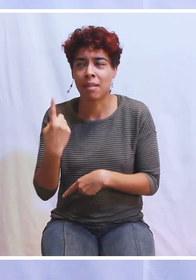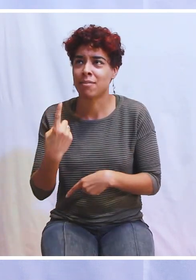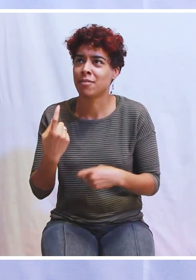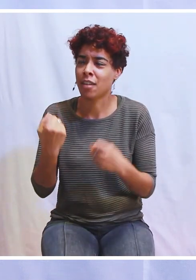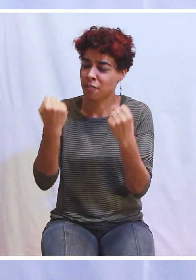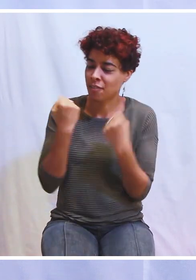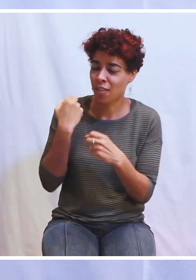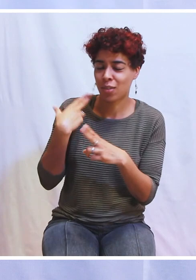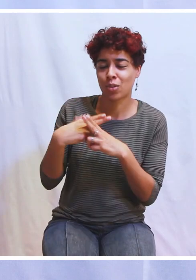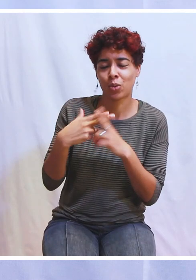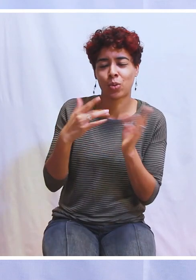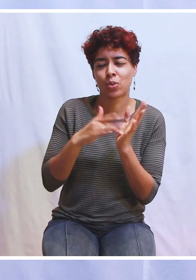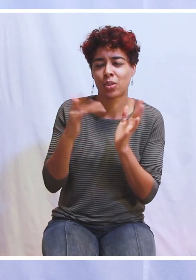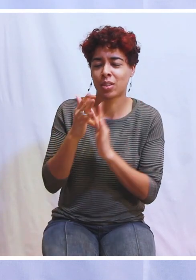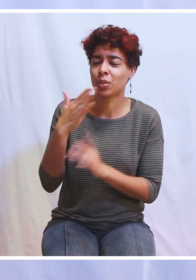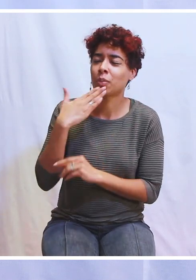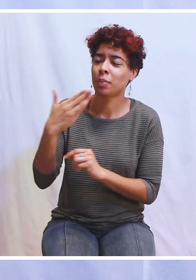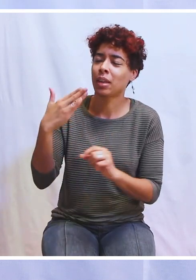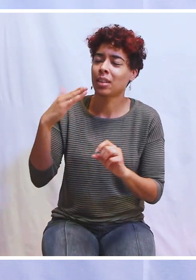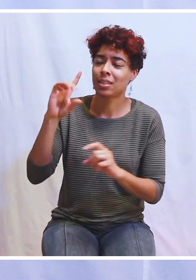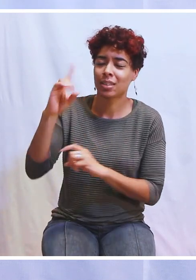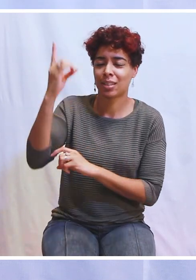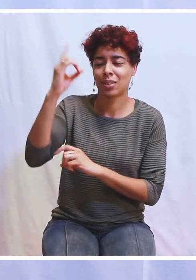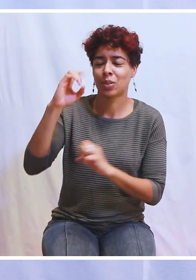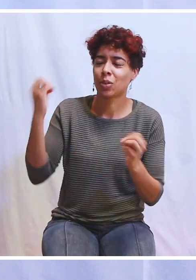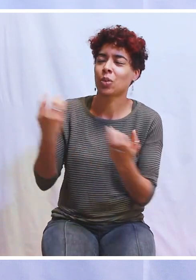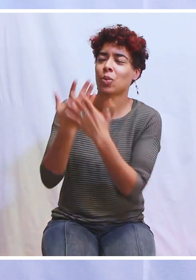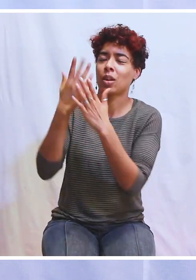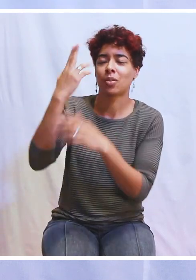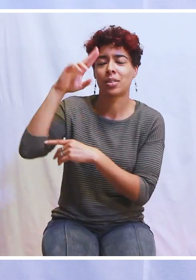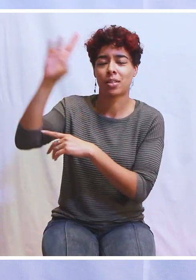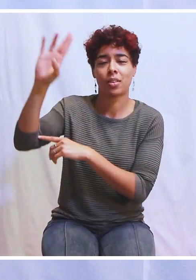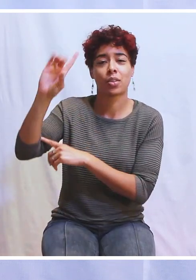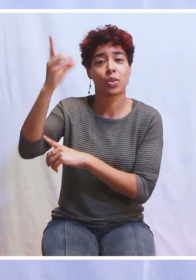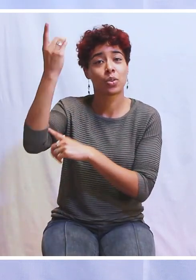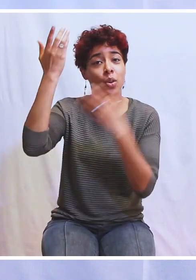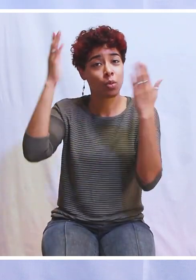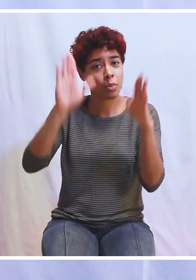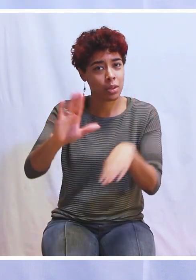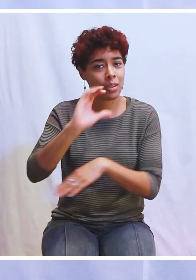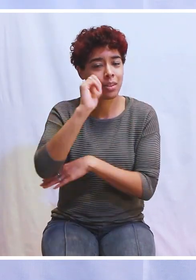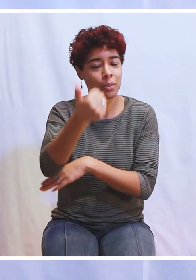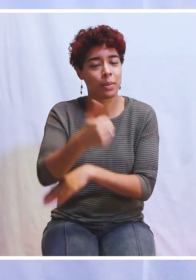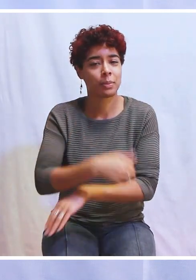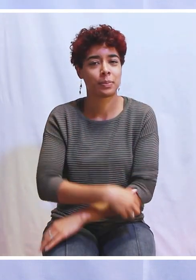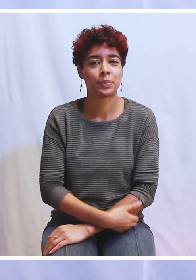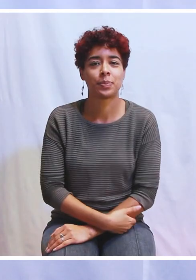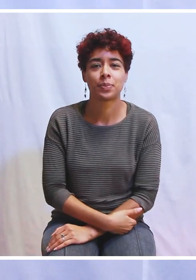Merci notre Dieu. Gloire à toi, Seigneur. Amen. Que Dieu vous bénisse. On se retrouve demain.